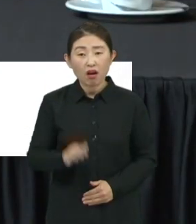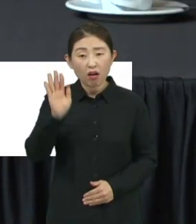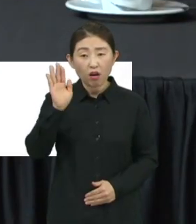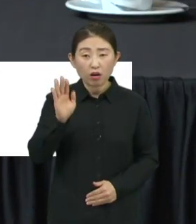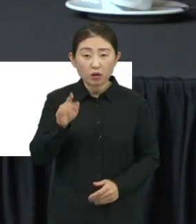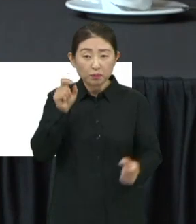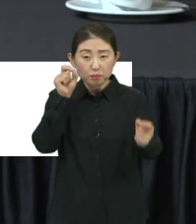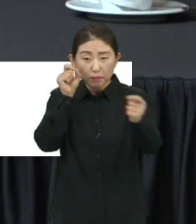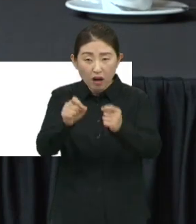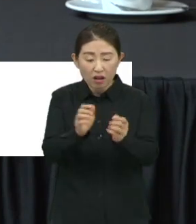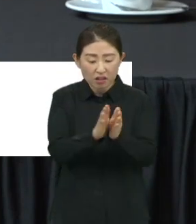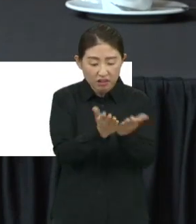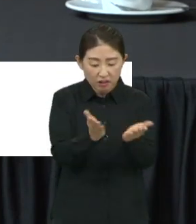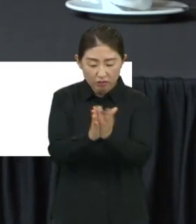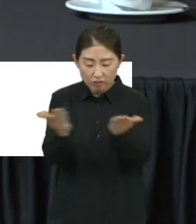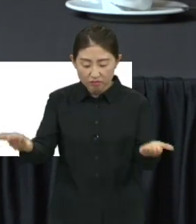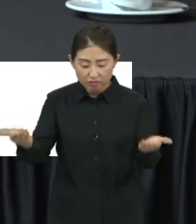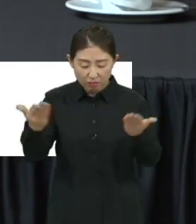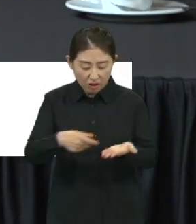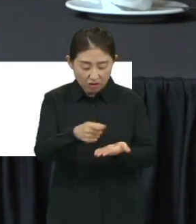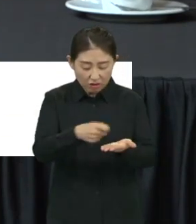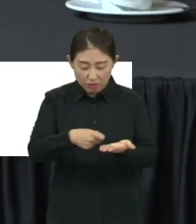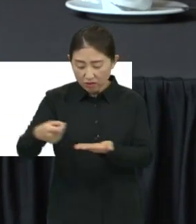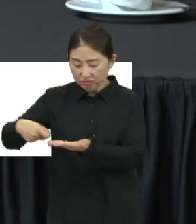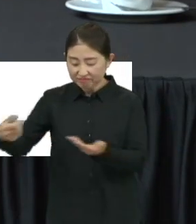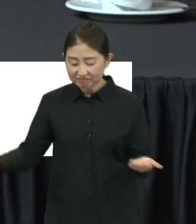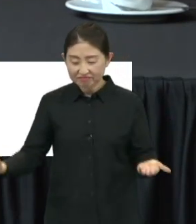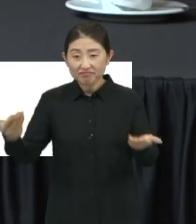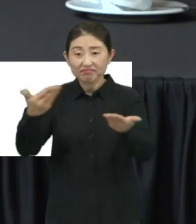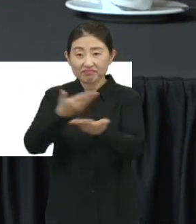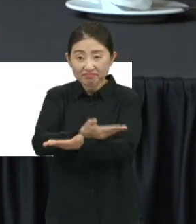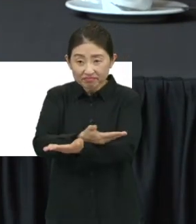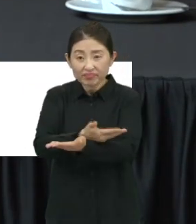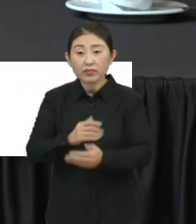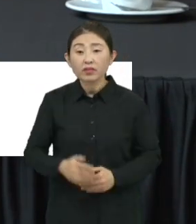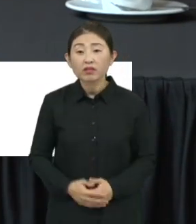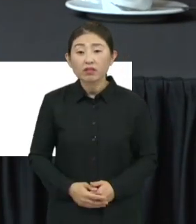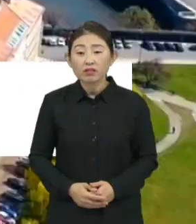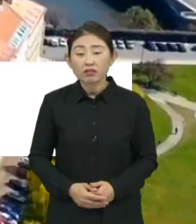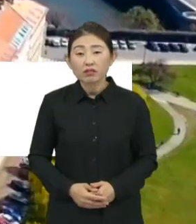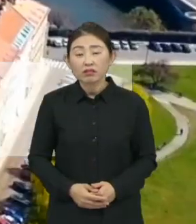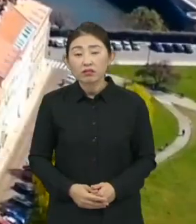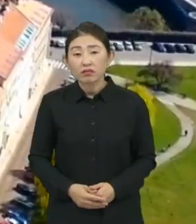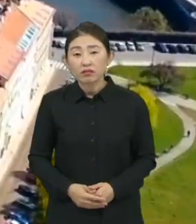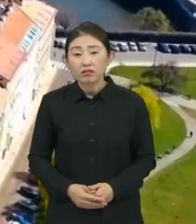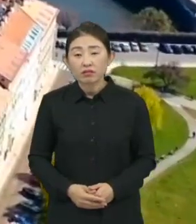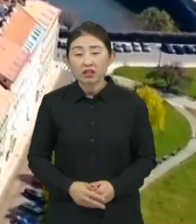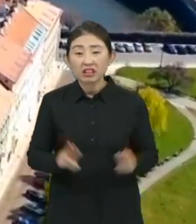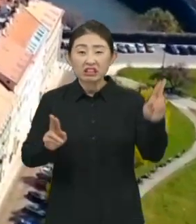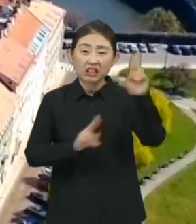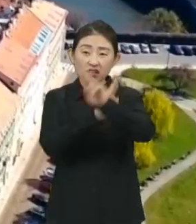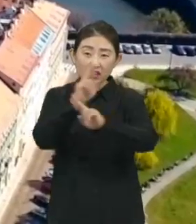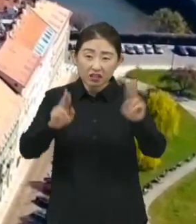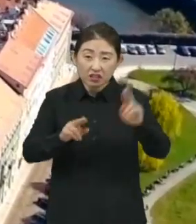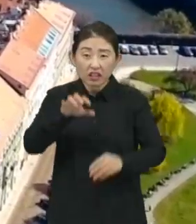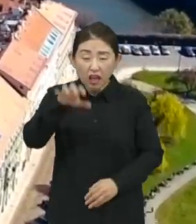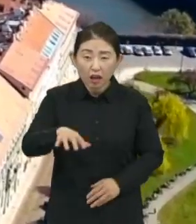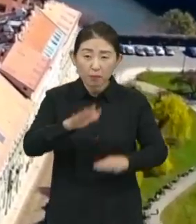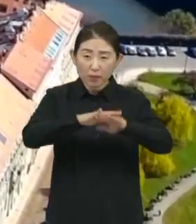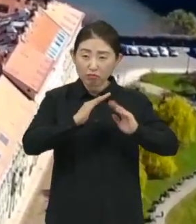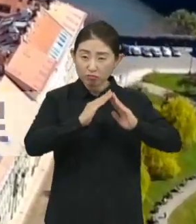sign marks a milestone in Nucor's journey to explore market entry into Asia. 네덜란드 첨단 스마트팜